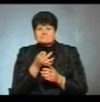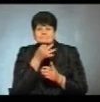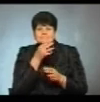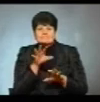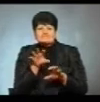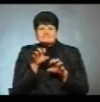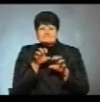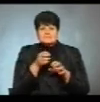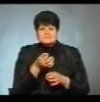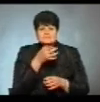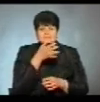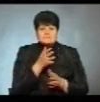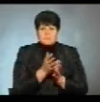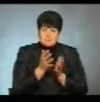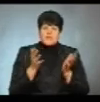більше